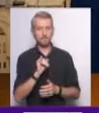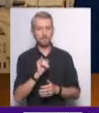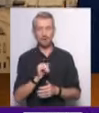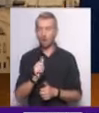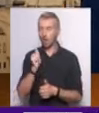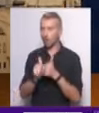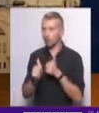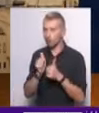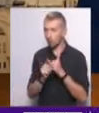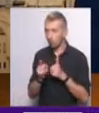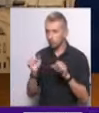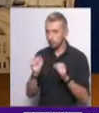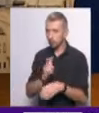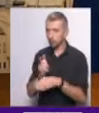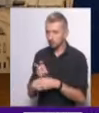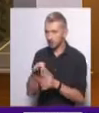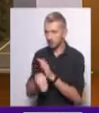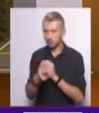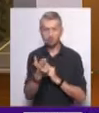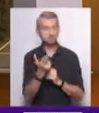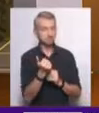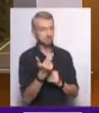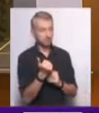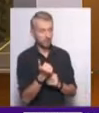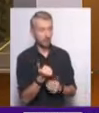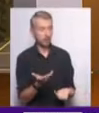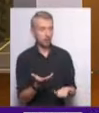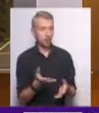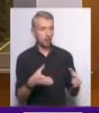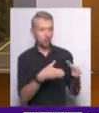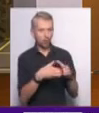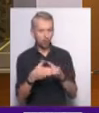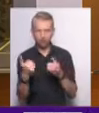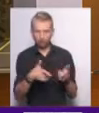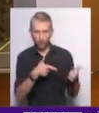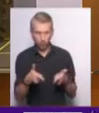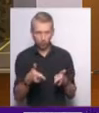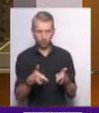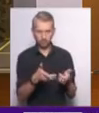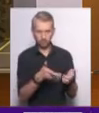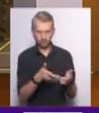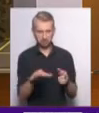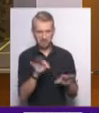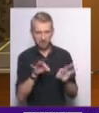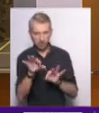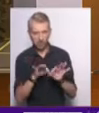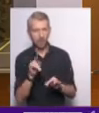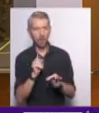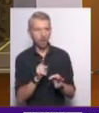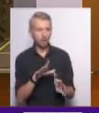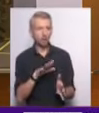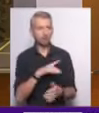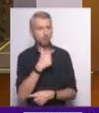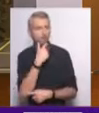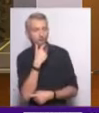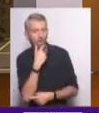прийти завтра і долучитися до нього. Долучитися, хоч команди вже зібрані, наскільки я знаю, але долучитися, стати глядачем.